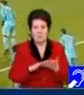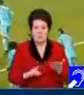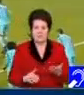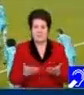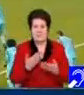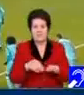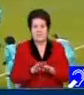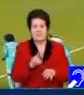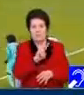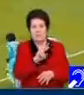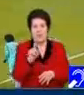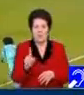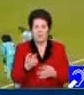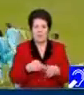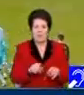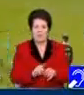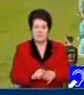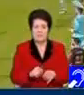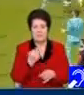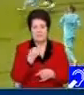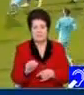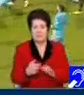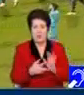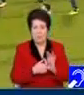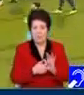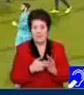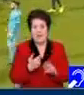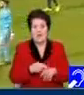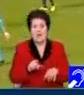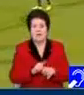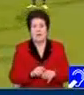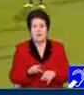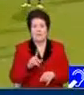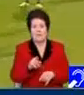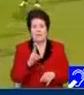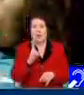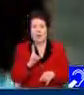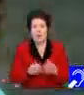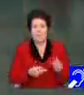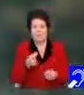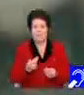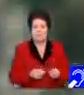s-a impus cu 2-1. A fost a 8-a victorie consecutivă obținută de Răzvan Lucescu în toată competiția.